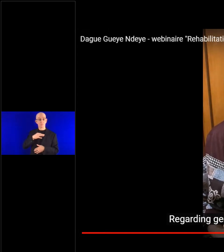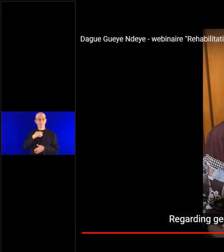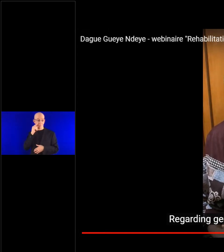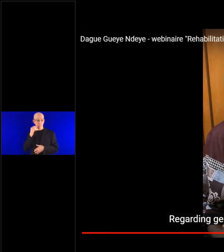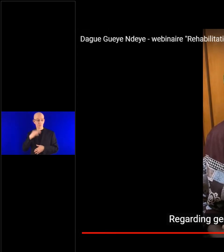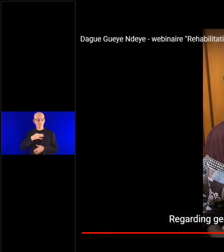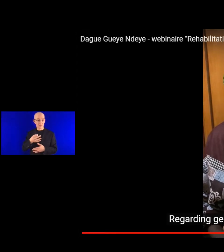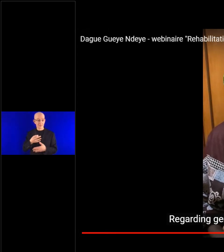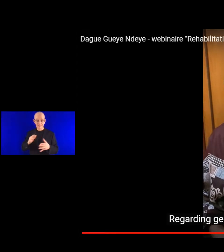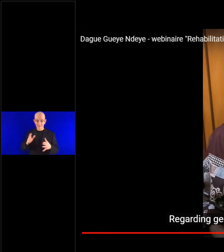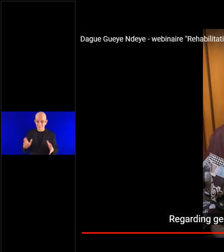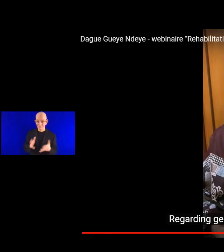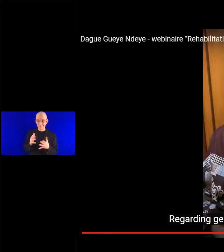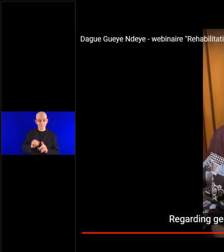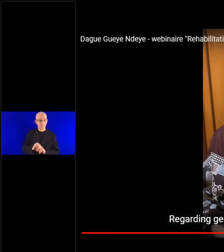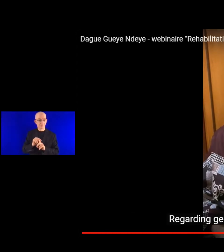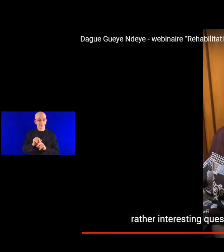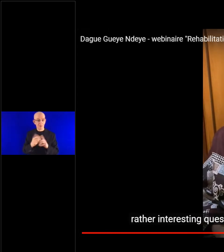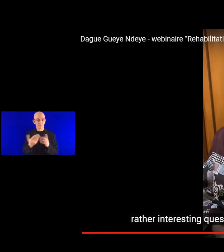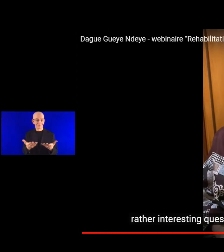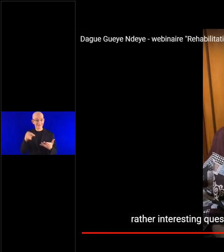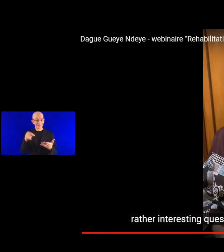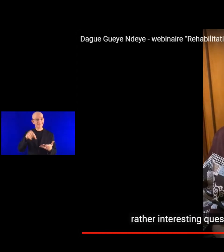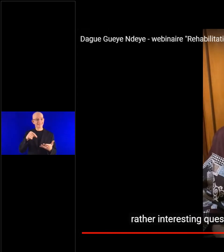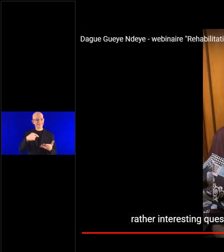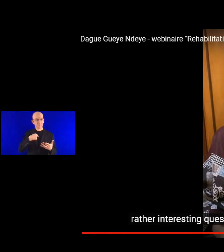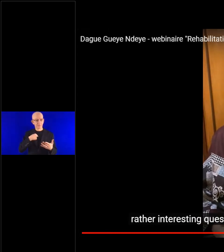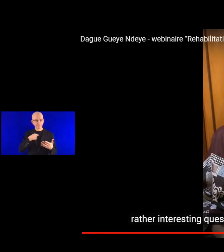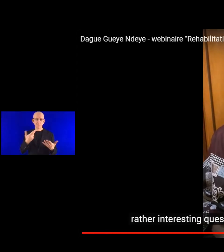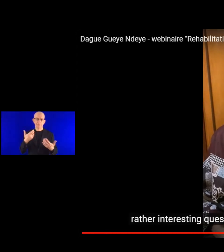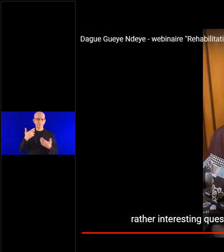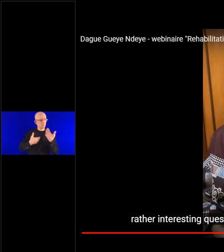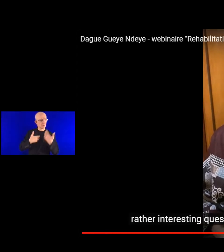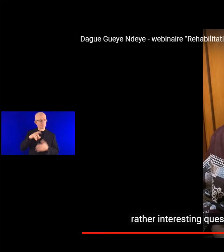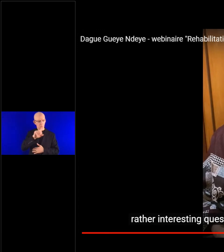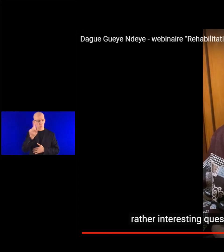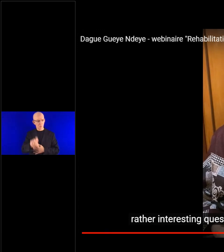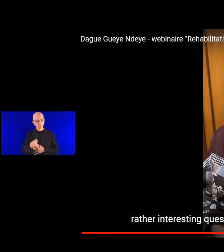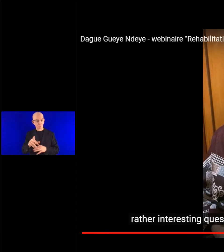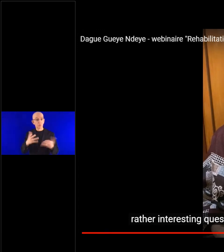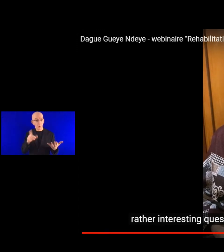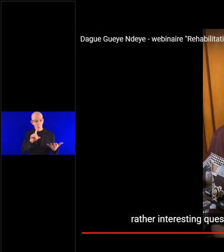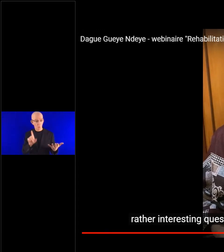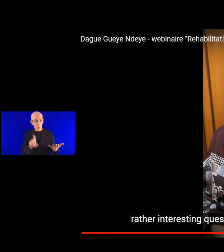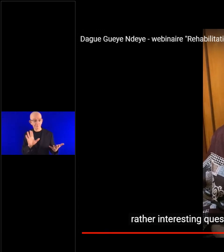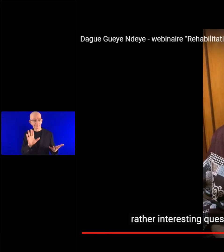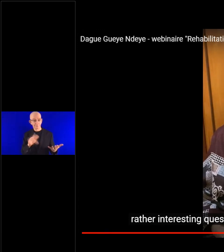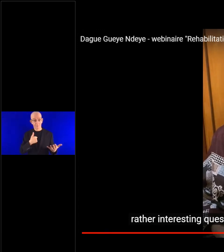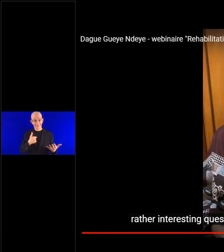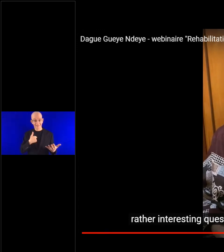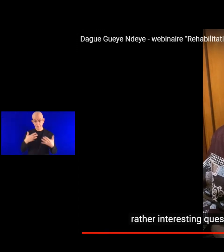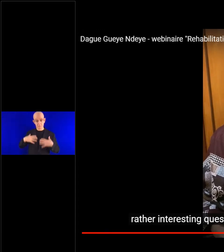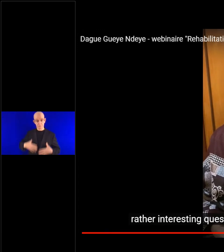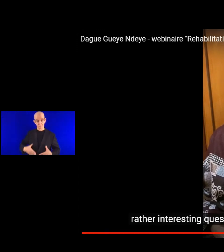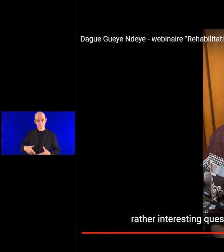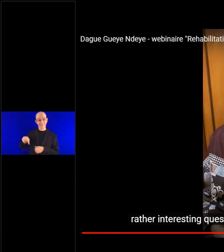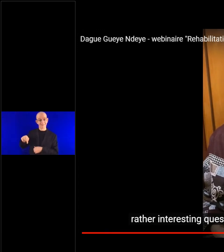la réadaptation, c'est une question assez intéressante. Parce que moi, personnellement, par rapport à mon